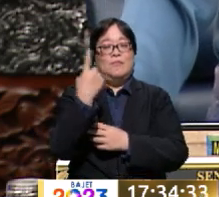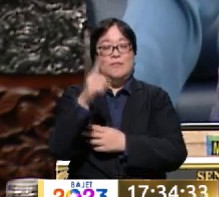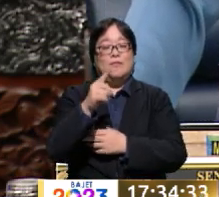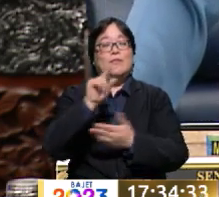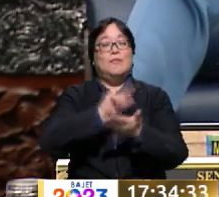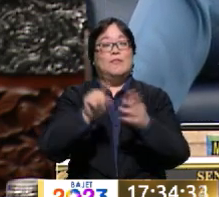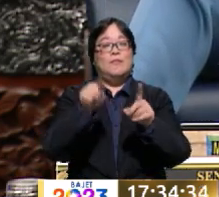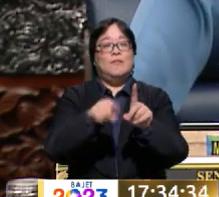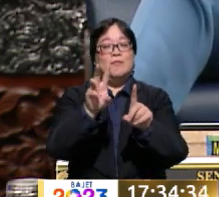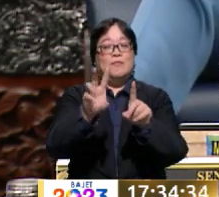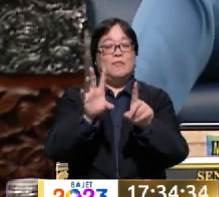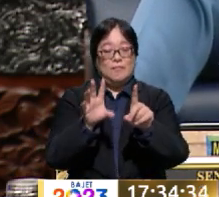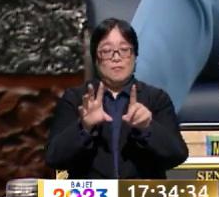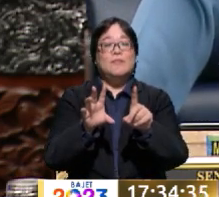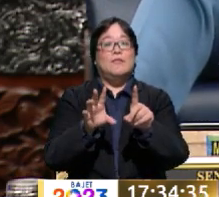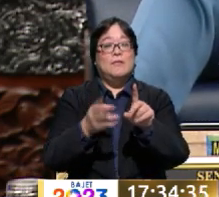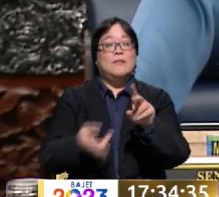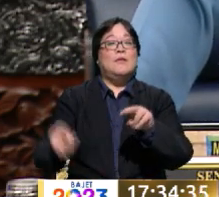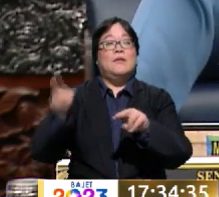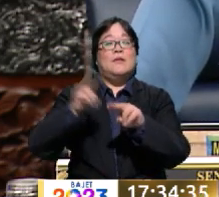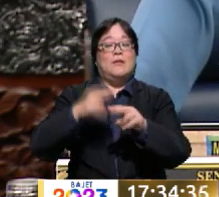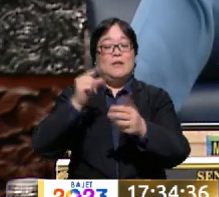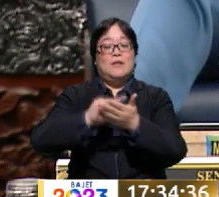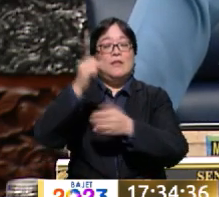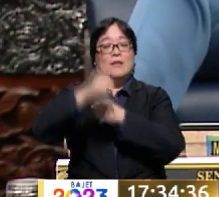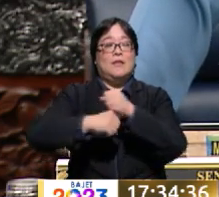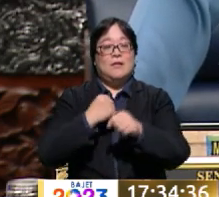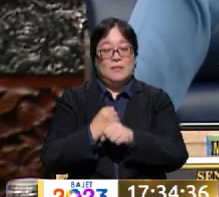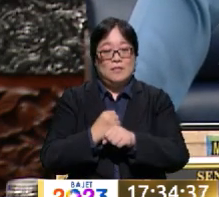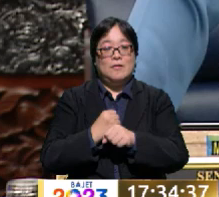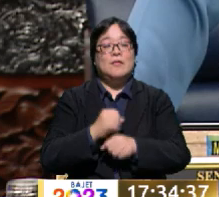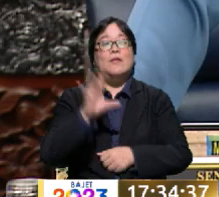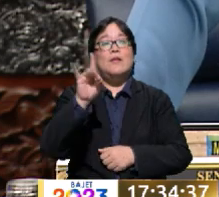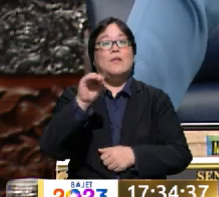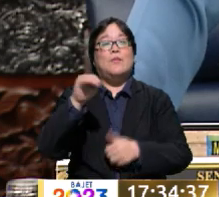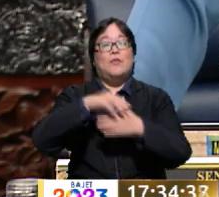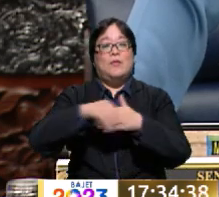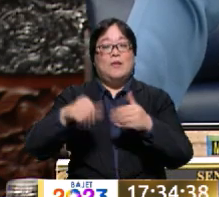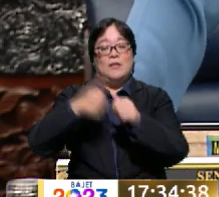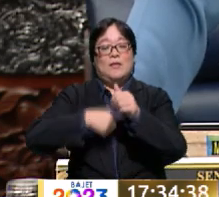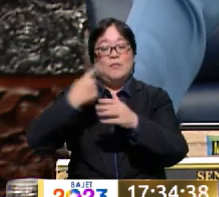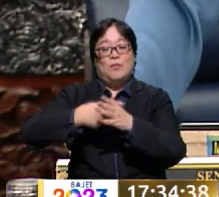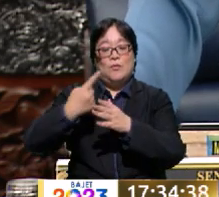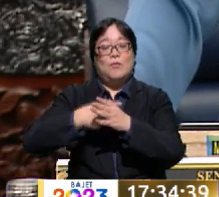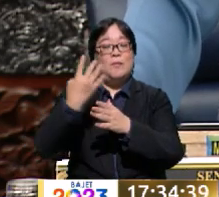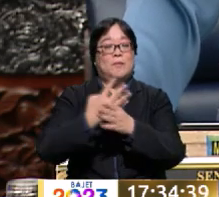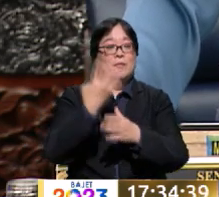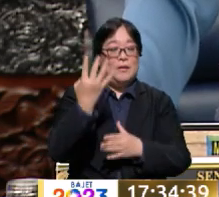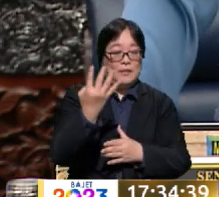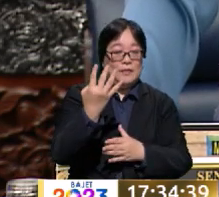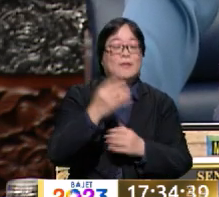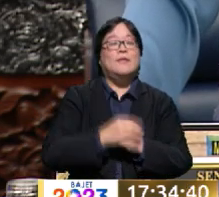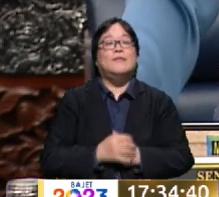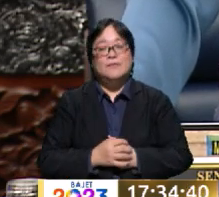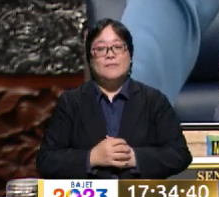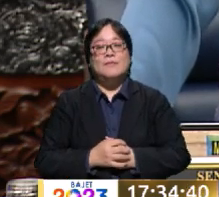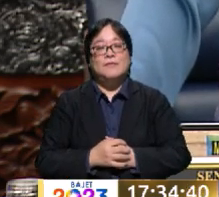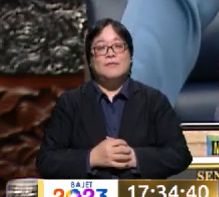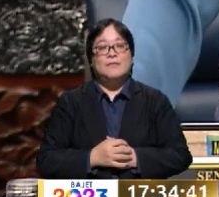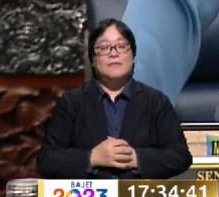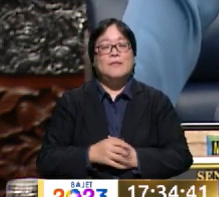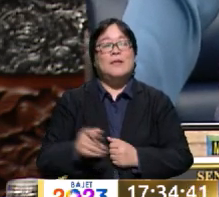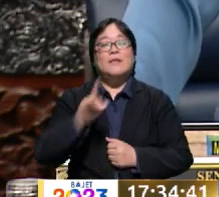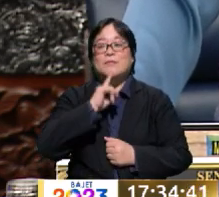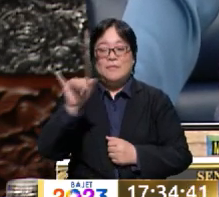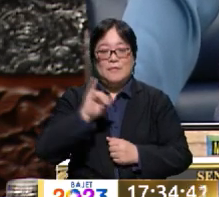bergaji RM1,600 mendapat kenaikan gaji tahunannya sebanyak RM80 pada setiap bulan April bagi tahun depan,